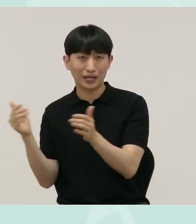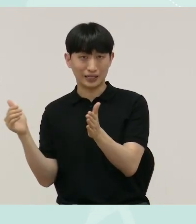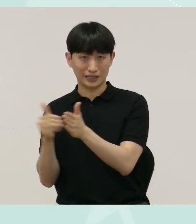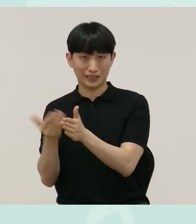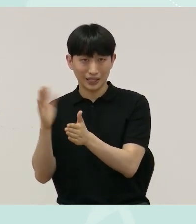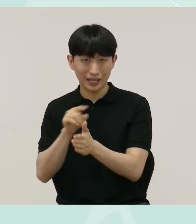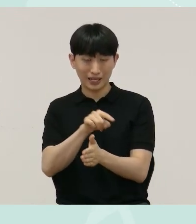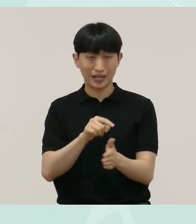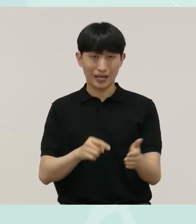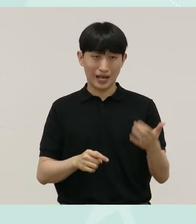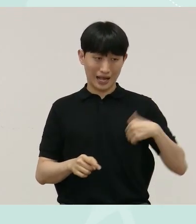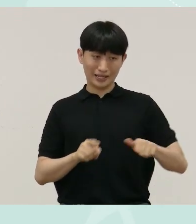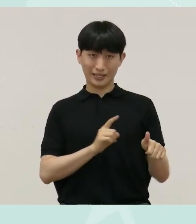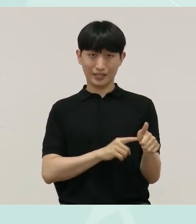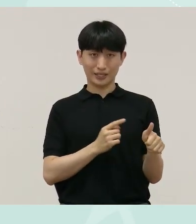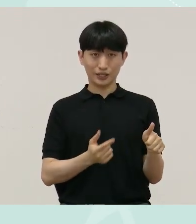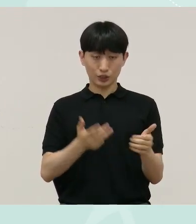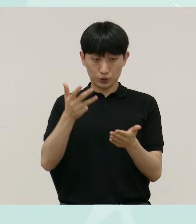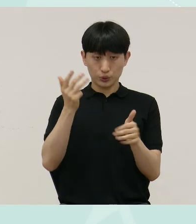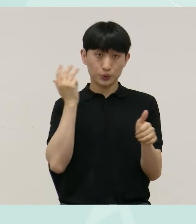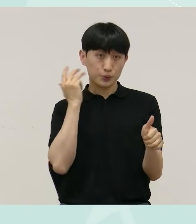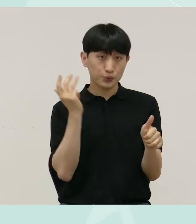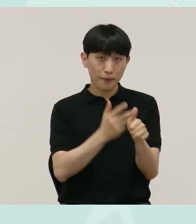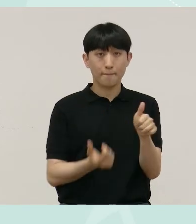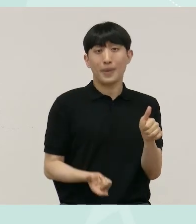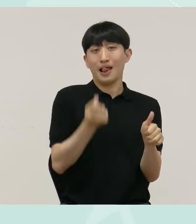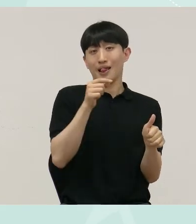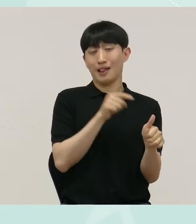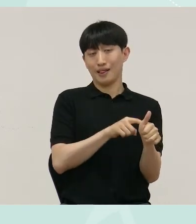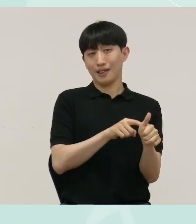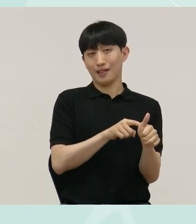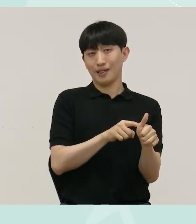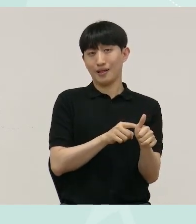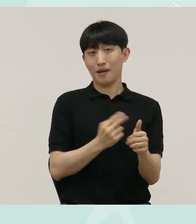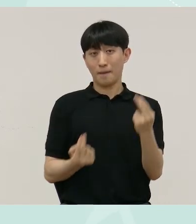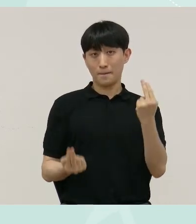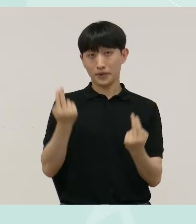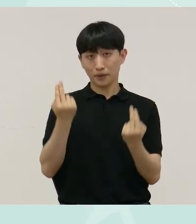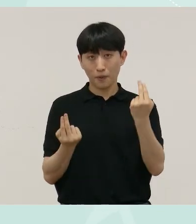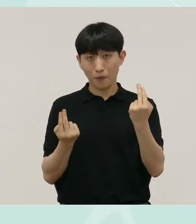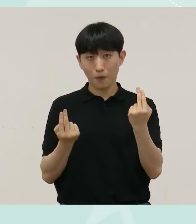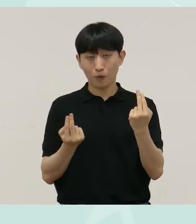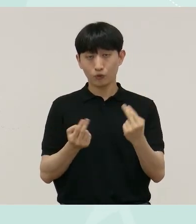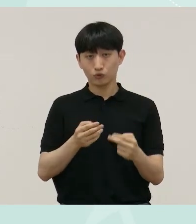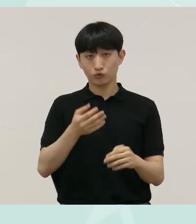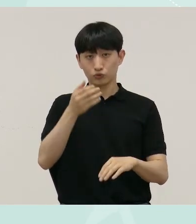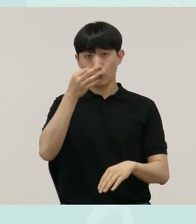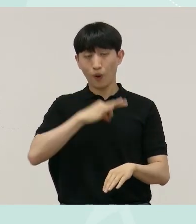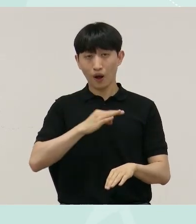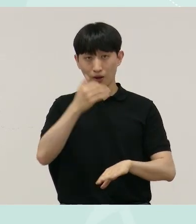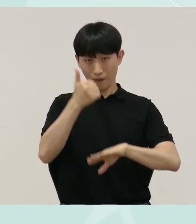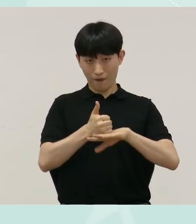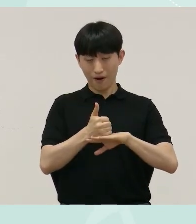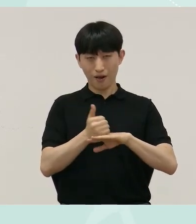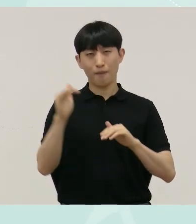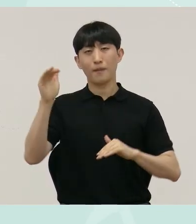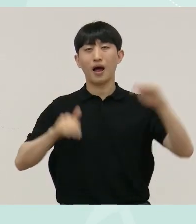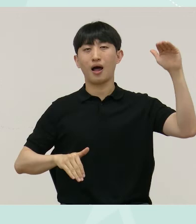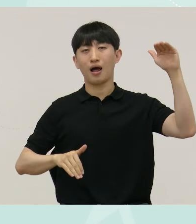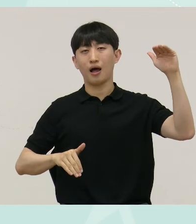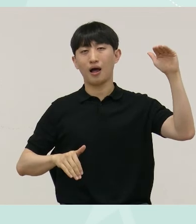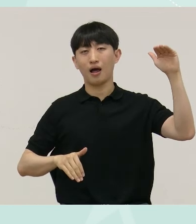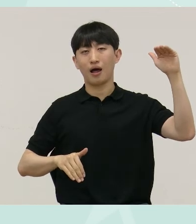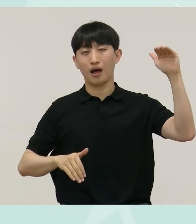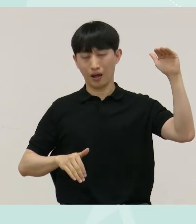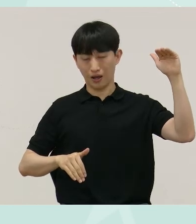한 이러한 아드님과 이 아버님 간의 수술 결과 차이는 굉장히 큽니다. 즉 이러한